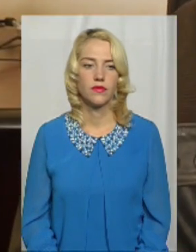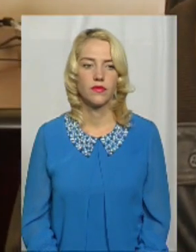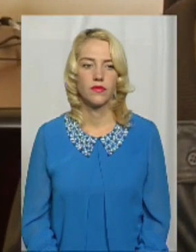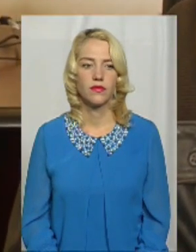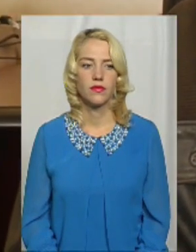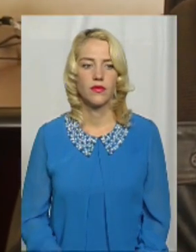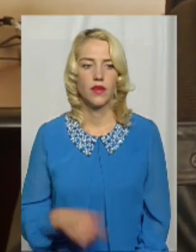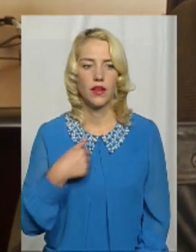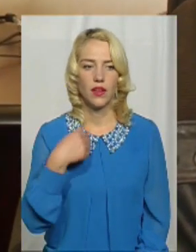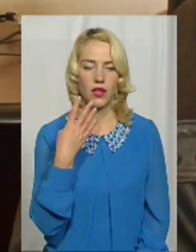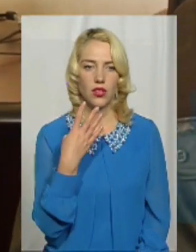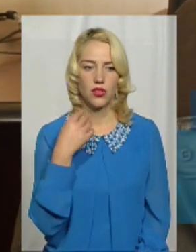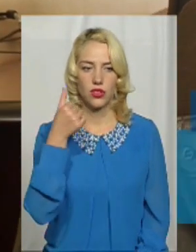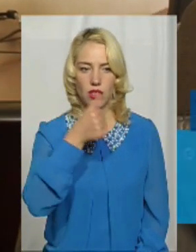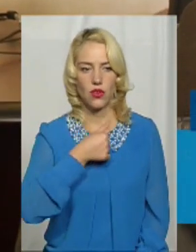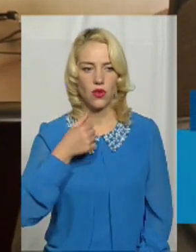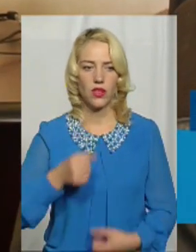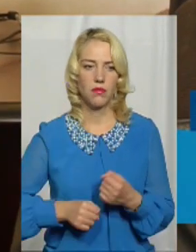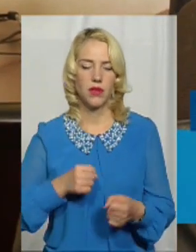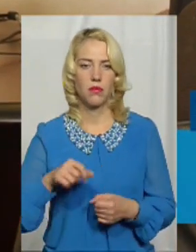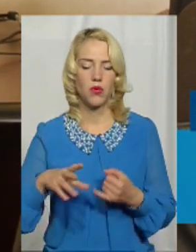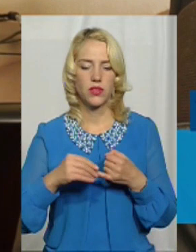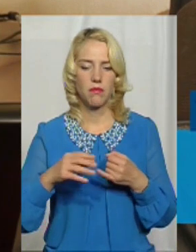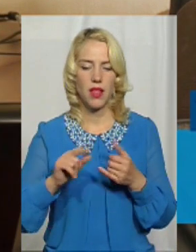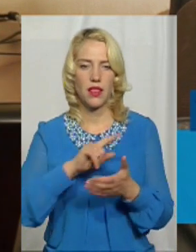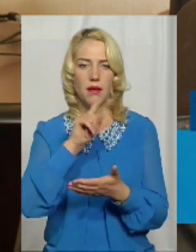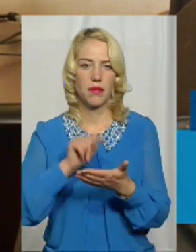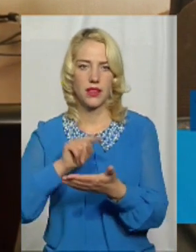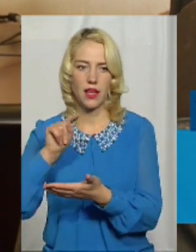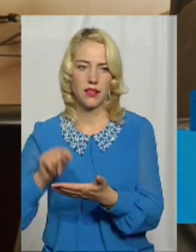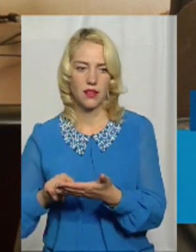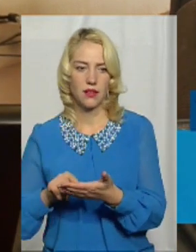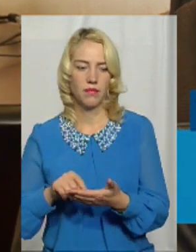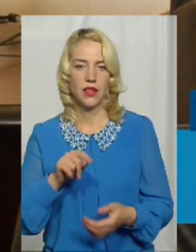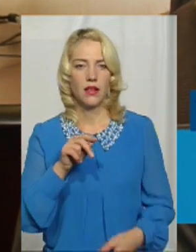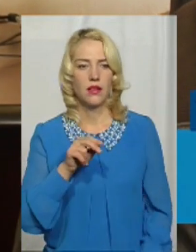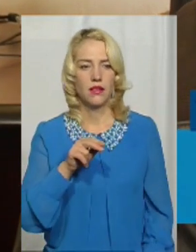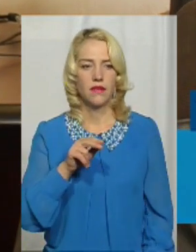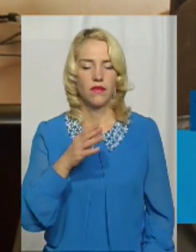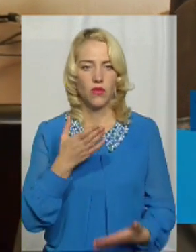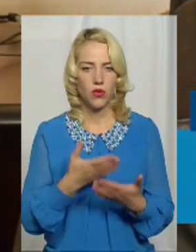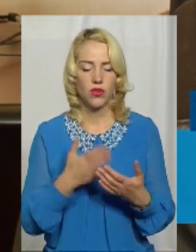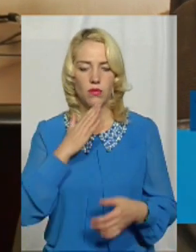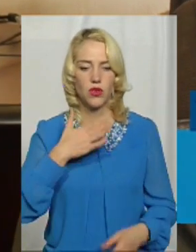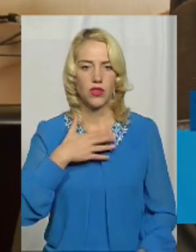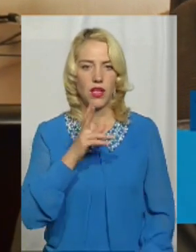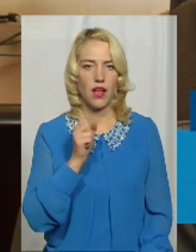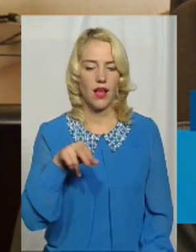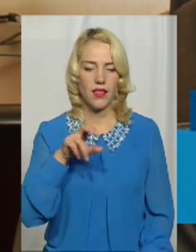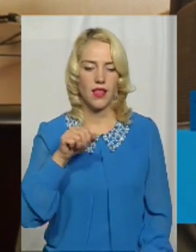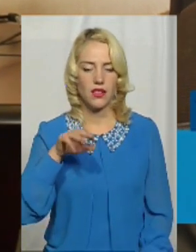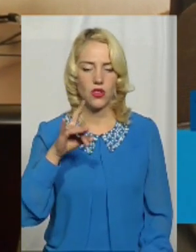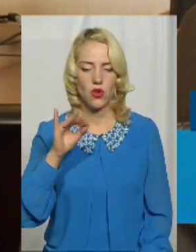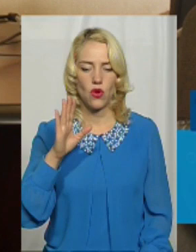Я 4 роки бігав по земельних питаннях. От. Мої кадастрові номера